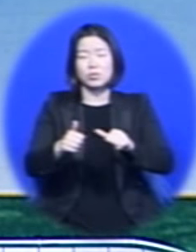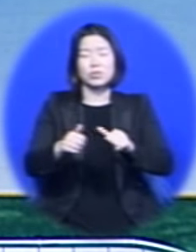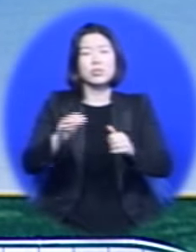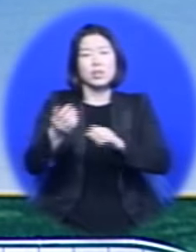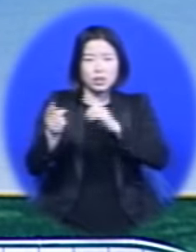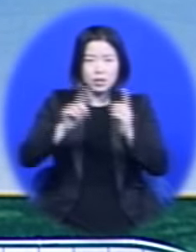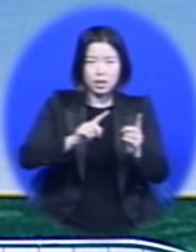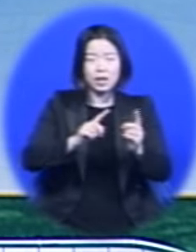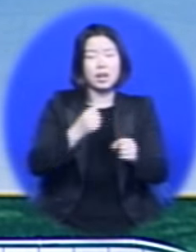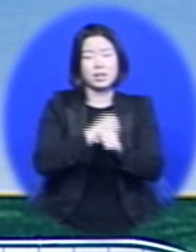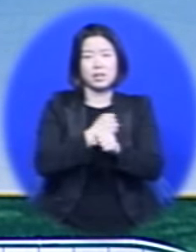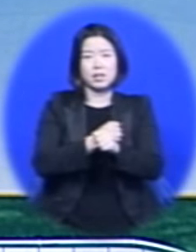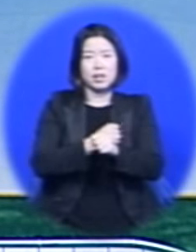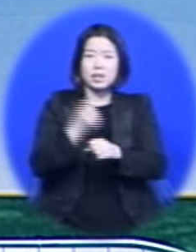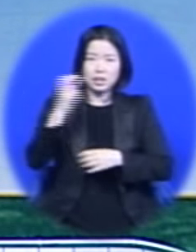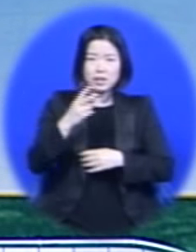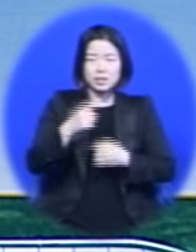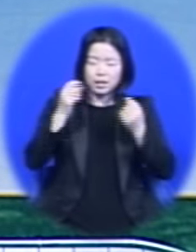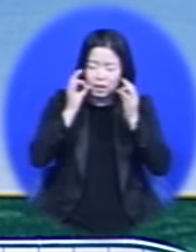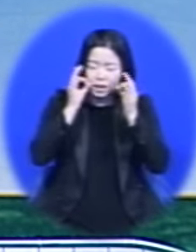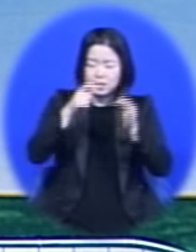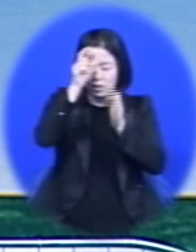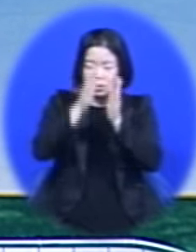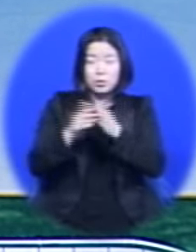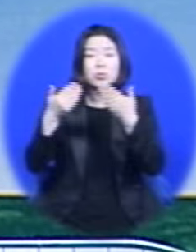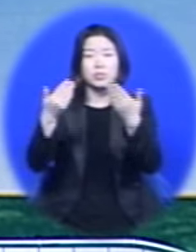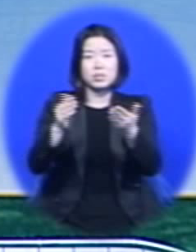깨어나기를, 다시 살아나기를 그렇게 간절히 기도했을 때